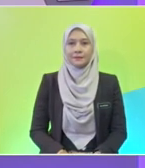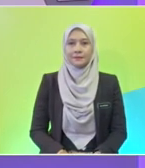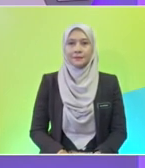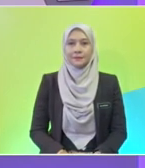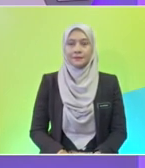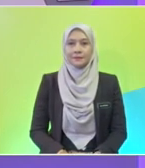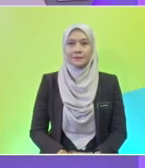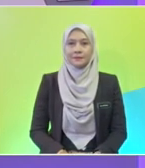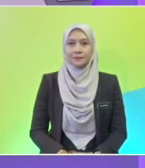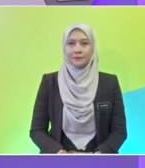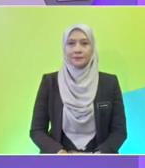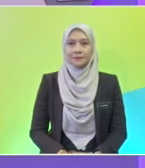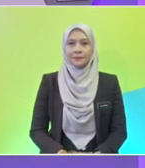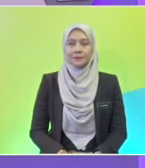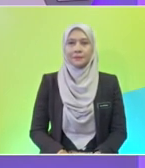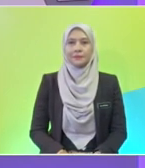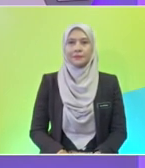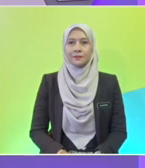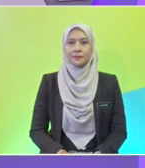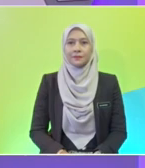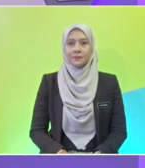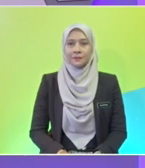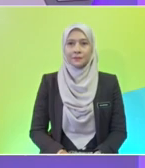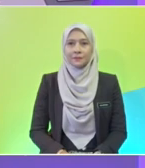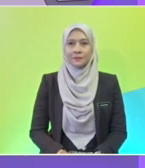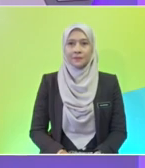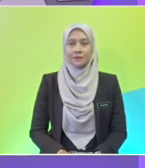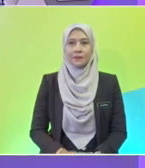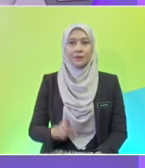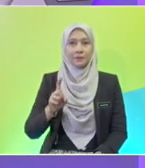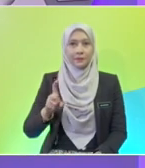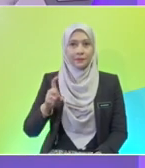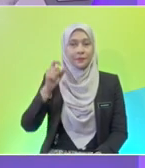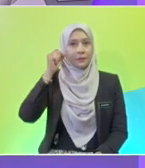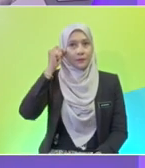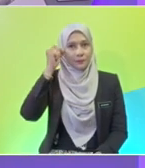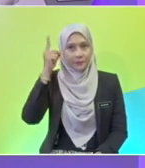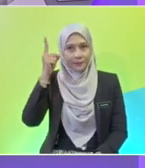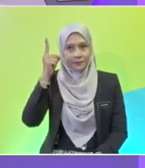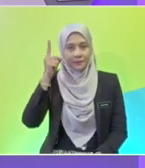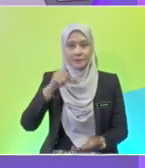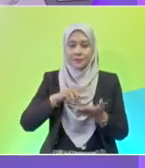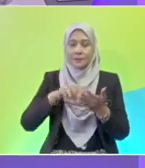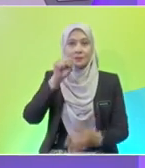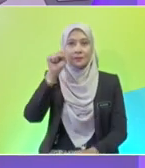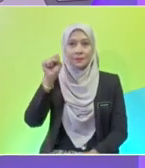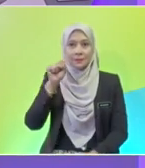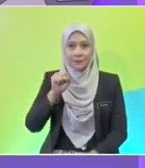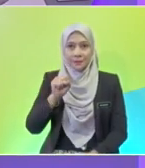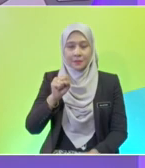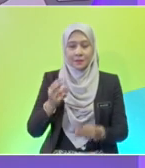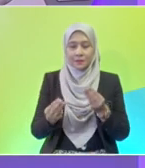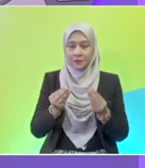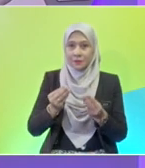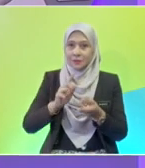dapatlah maklumat bagi isi dan di bukan semata-mata kita menjawab salam atau mencari jawaban yang